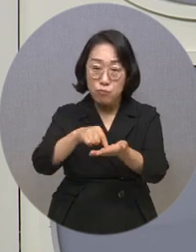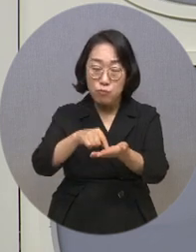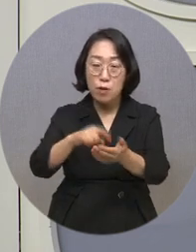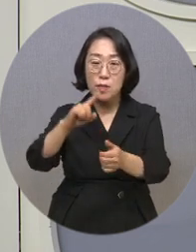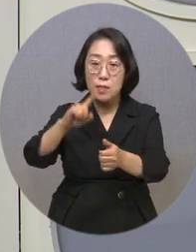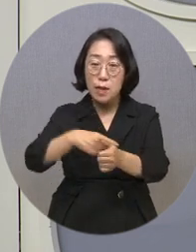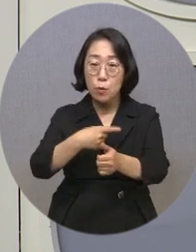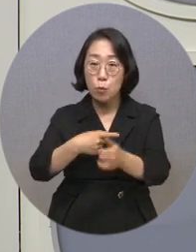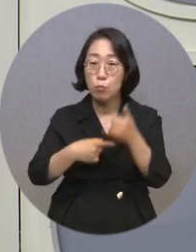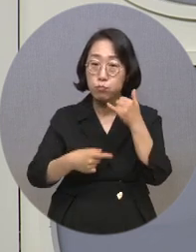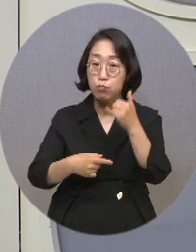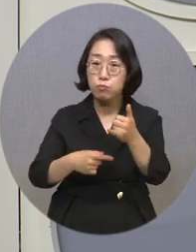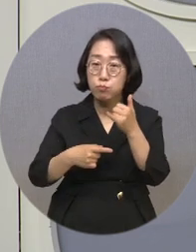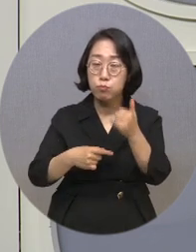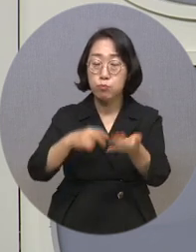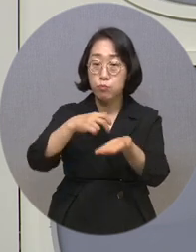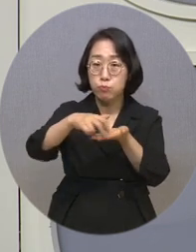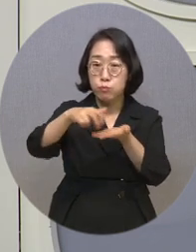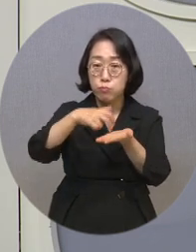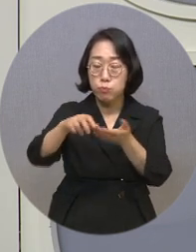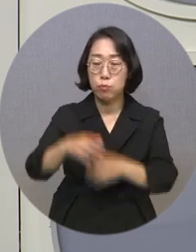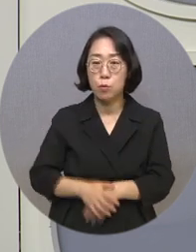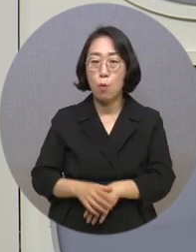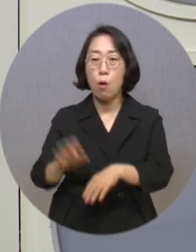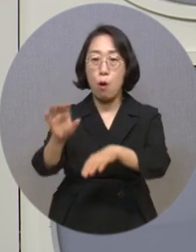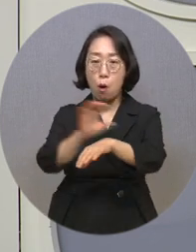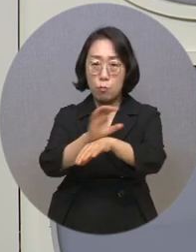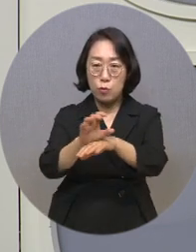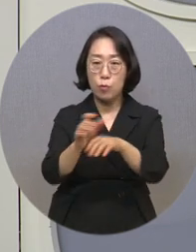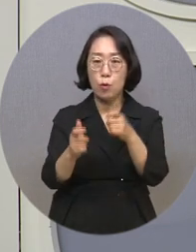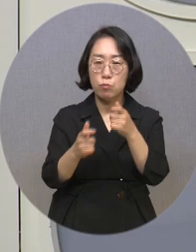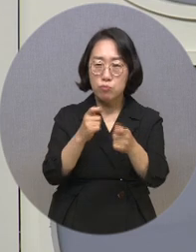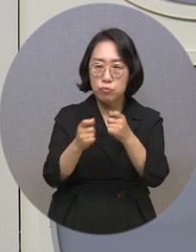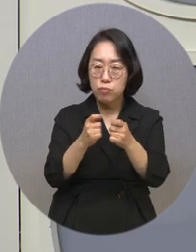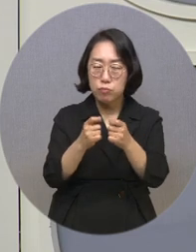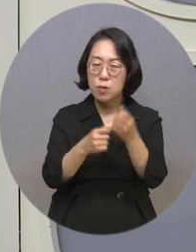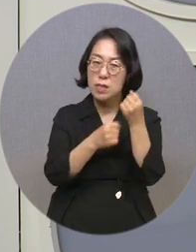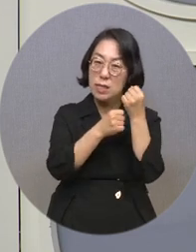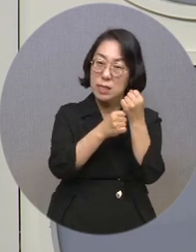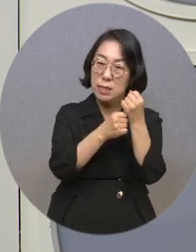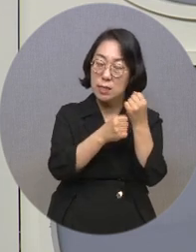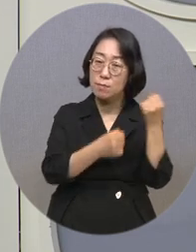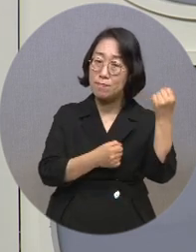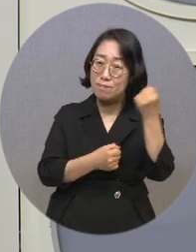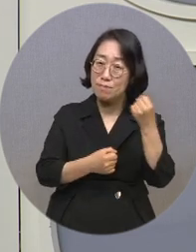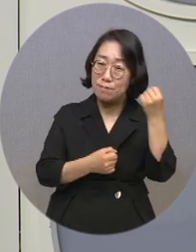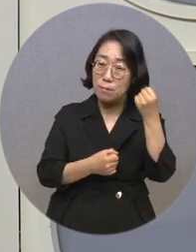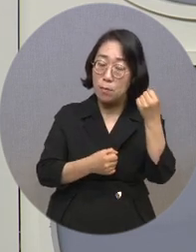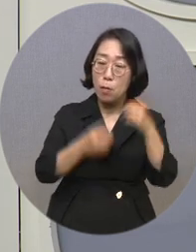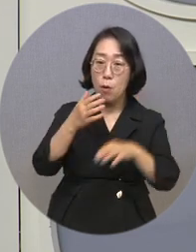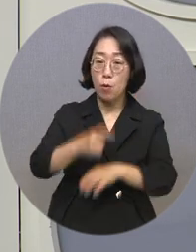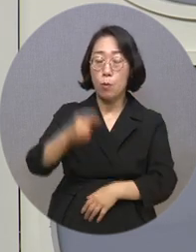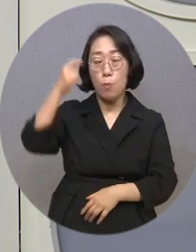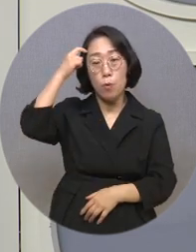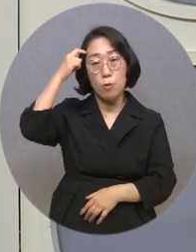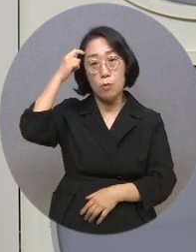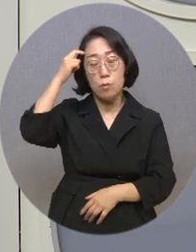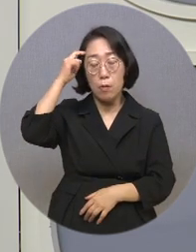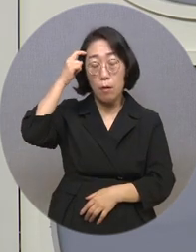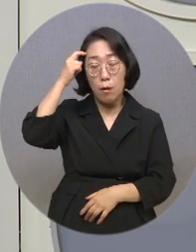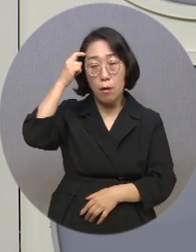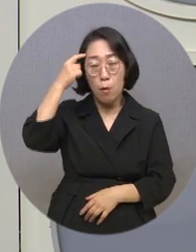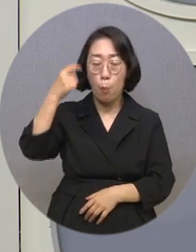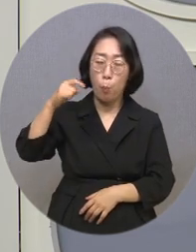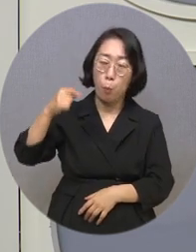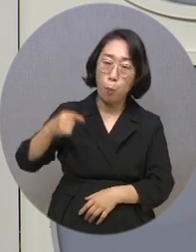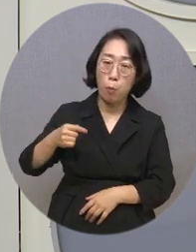나오거든요. 그러니까 자꾸 이 컴퓨터 핸드폰에 의존하다 보니까 사람이 머리를 안 쓰고 편안하게 살려고 하다